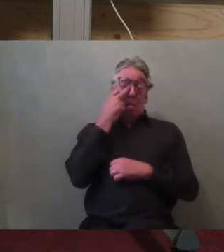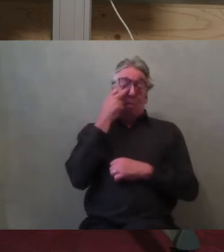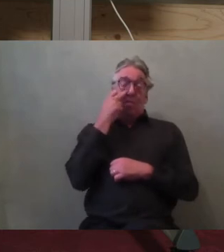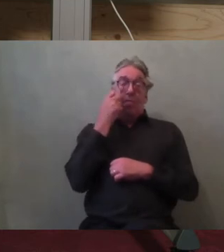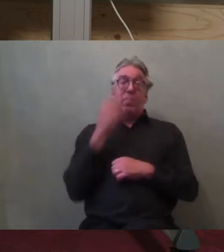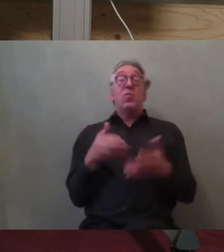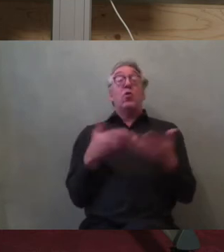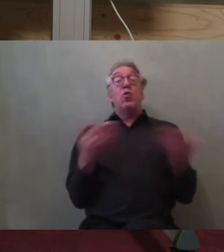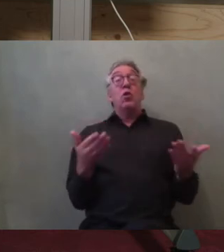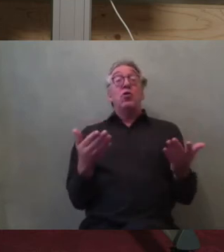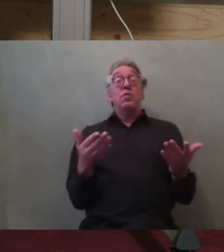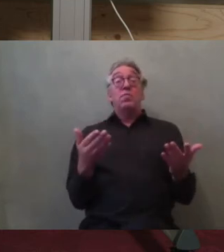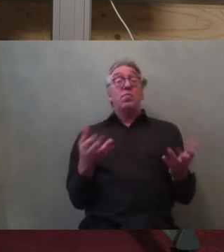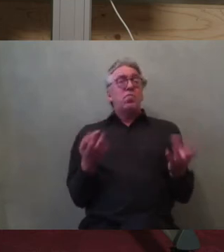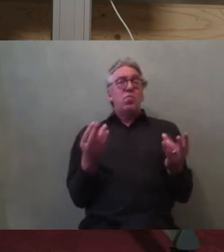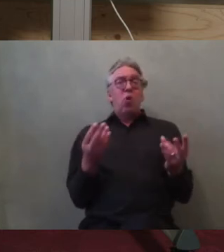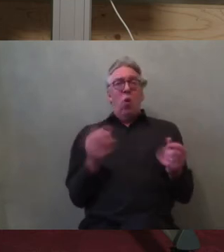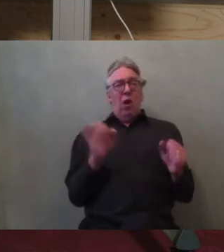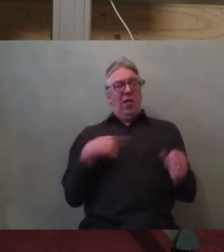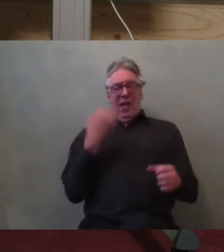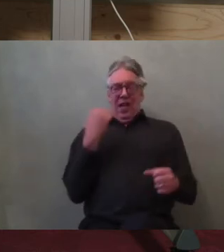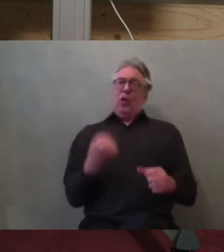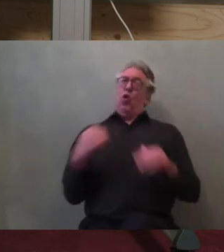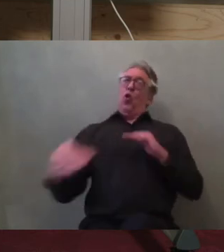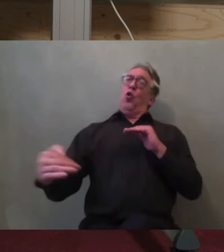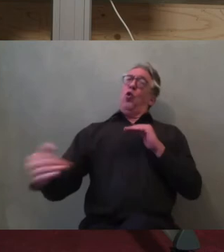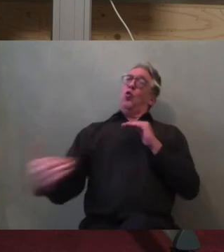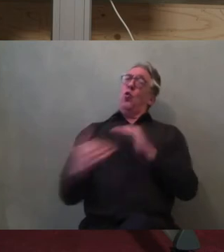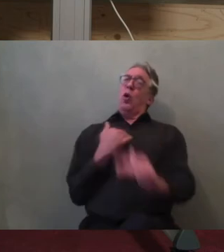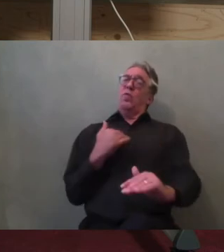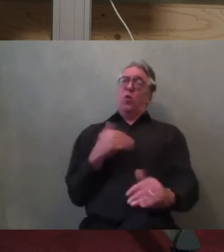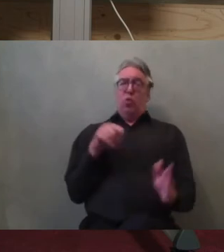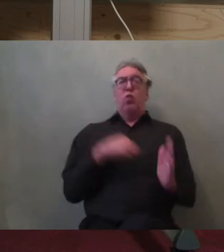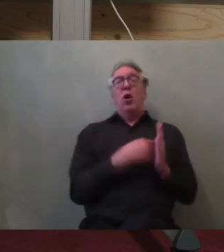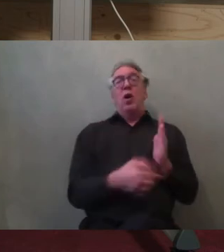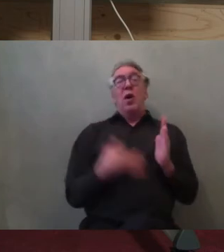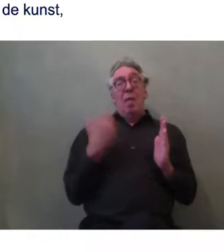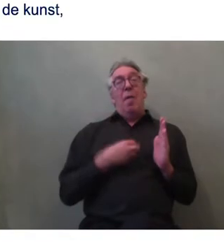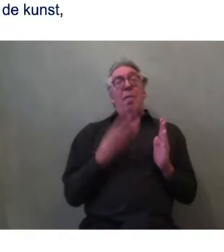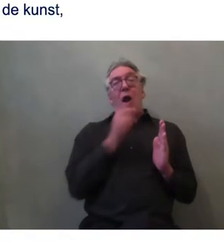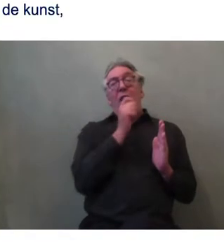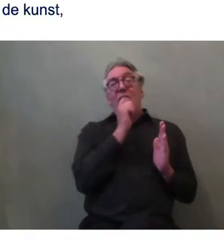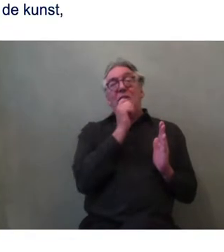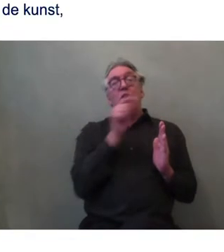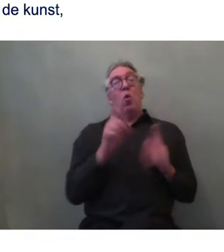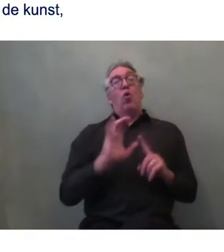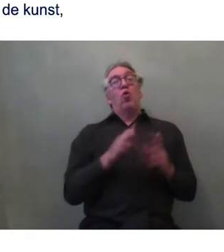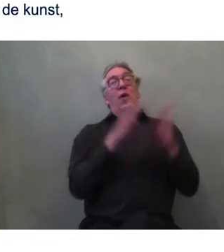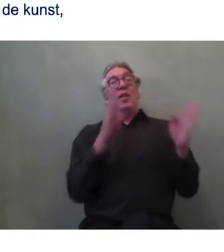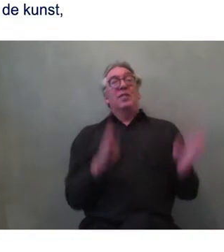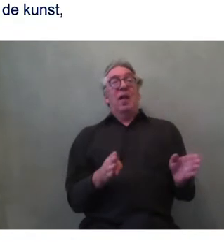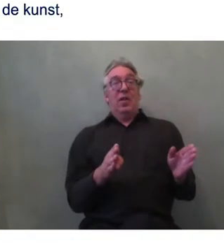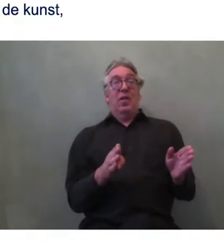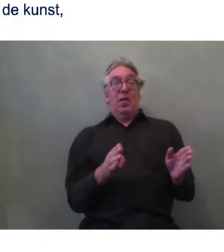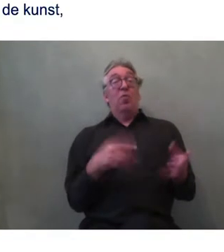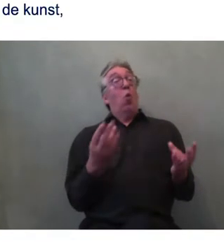word je nu echt toegankelijk? Wij lichten een aantal adviezen uit aan culturele instellingen hoe je dat zou kunnen aanpakken.